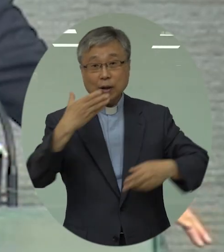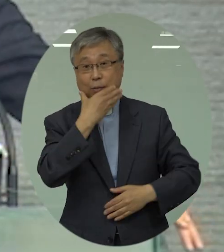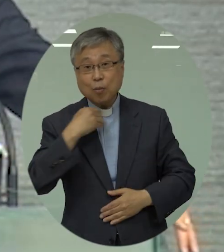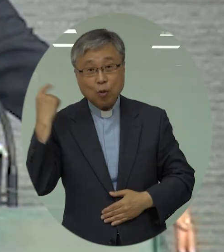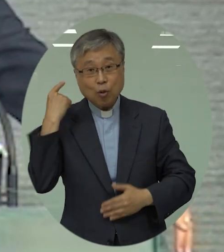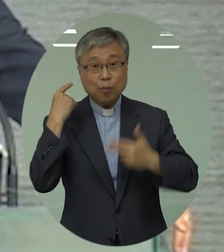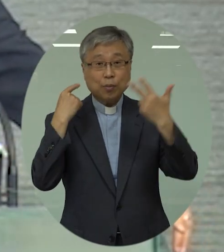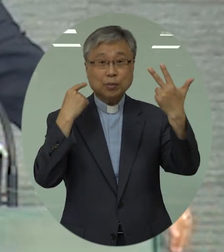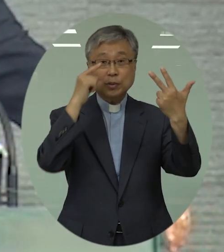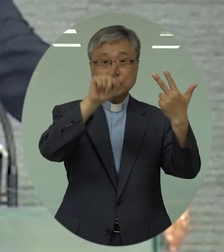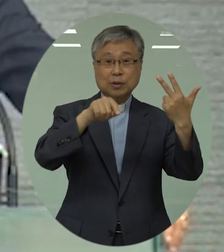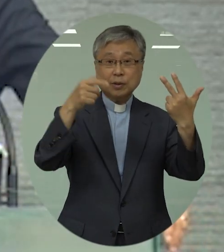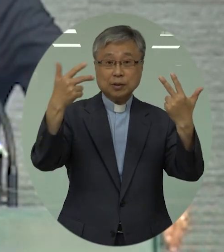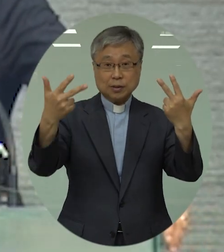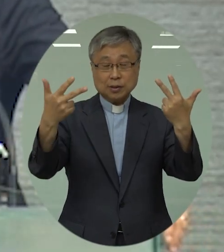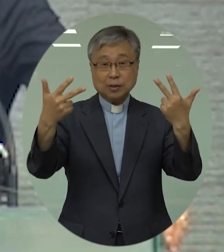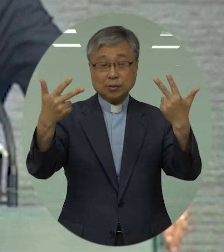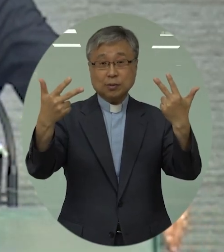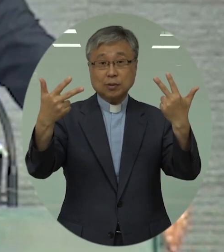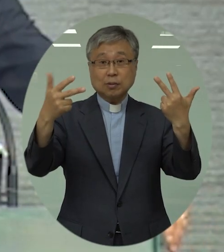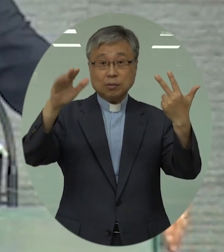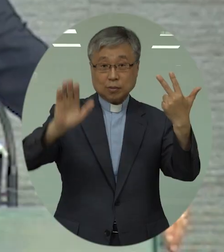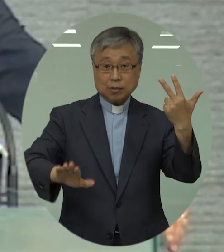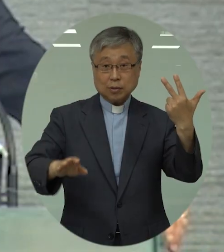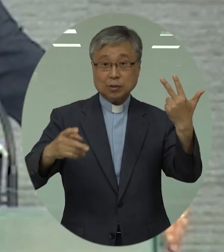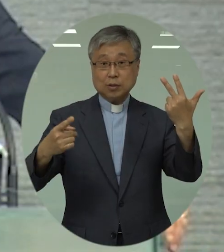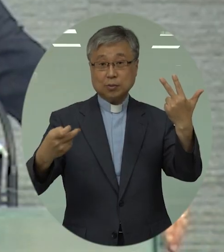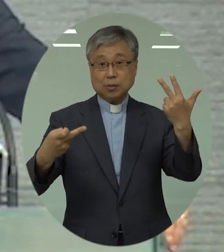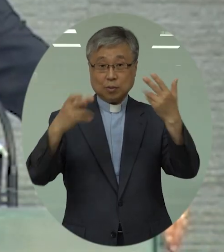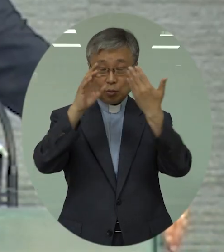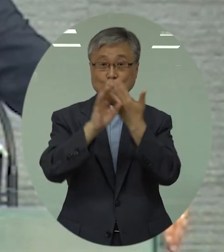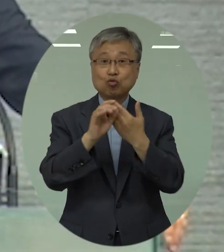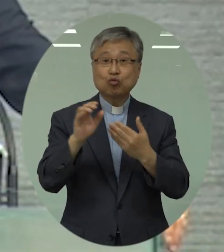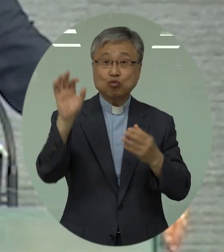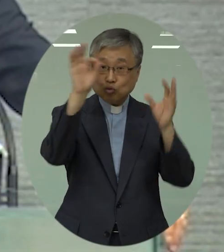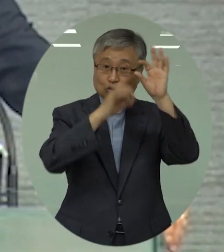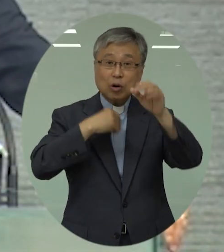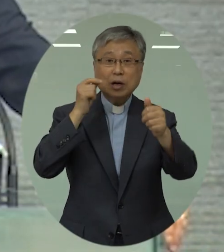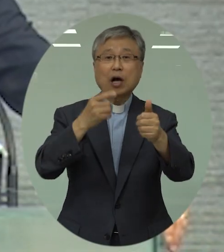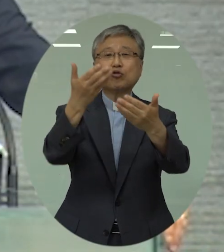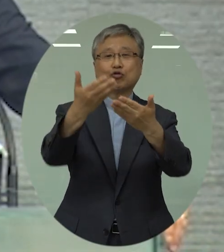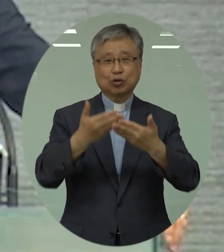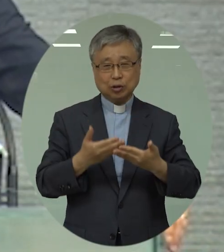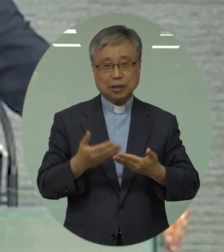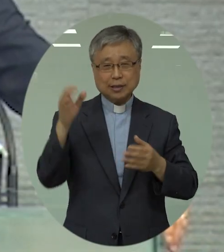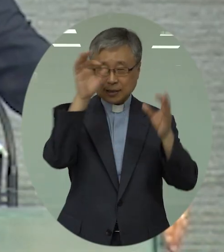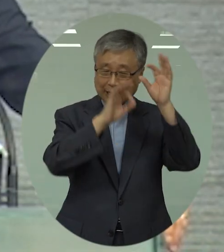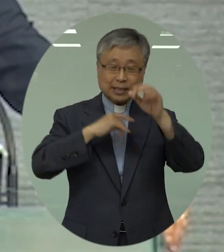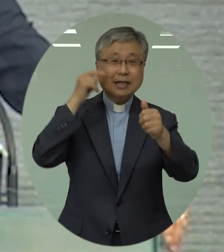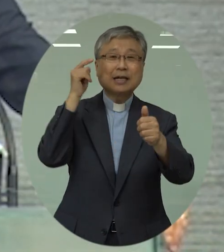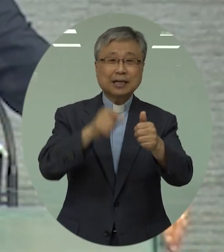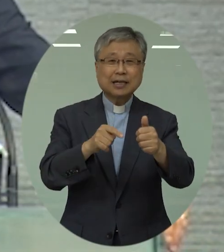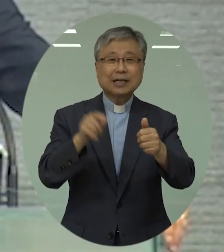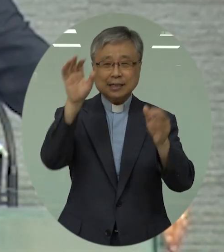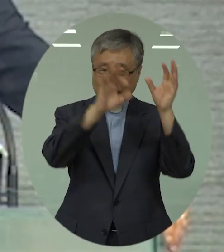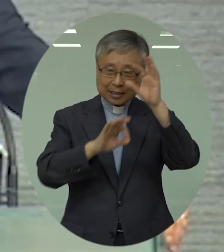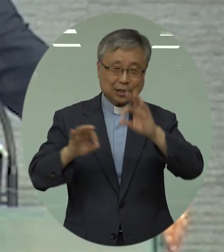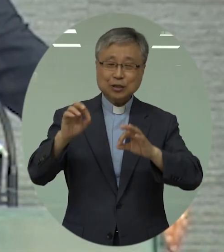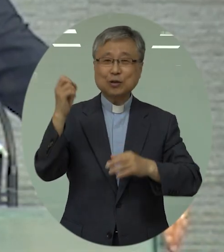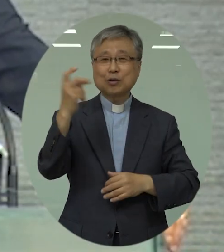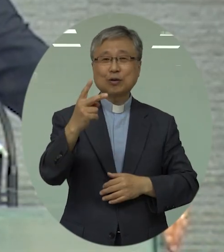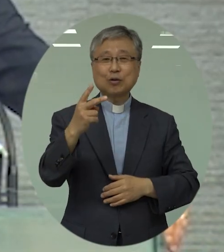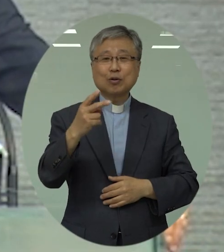7절 이하 11절, 마태복음 7장 7절 이하 11절에 구하라 주실 것이요, 찾으라 찾을